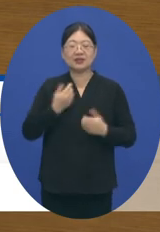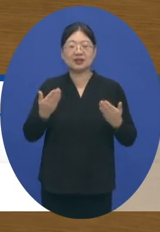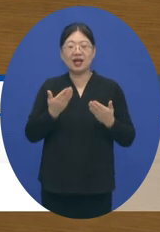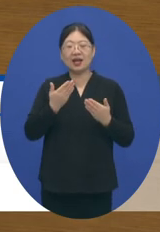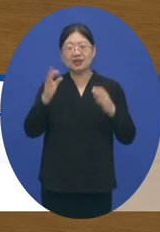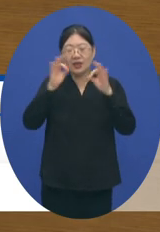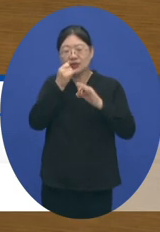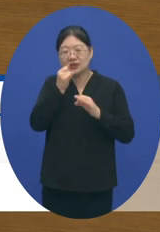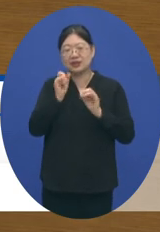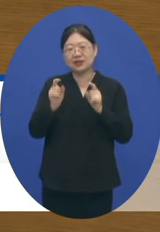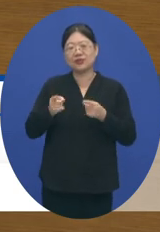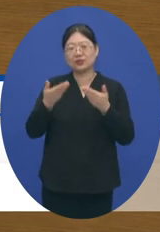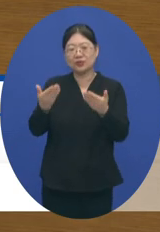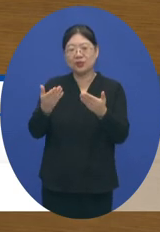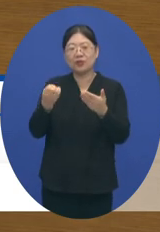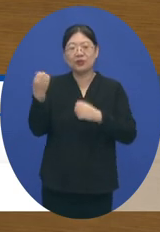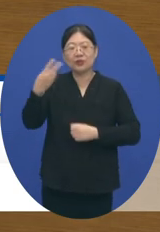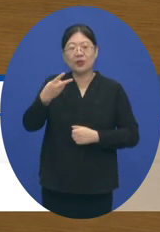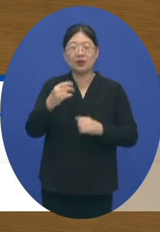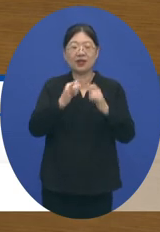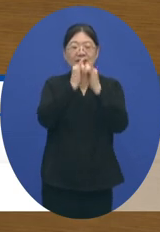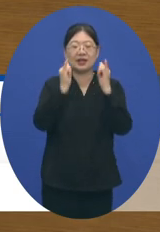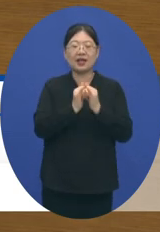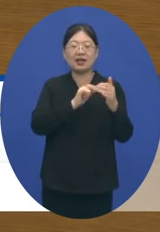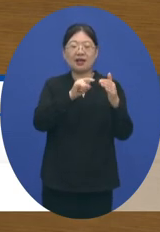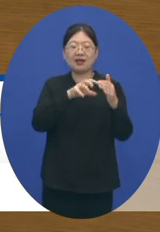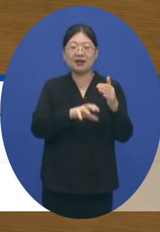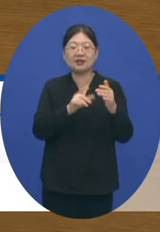제공해주고, 상대적으로 우리 사회에서